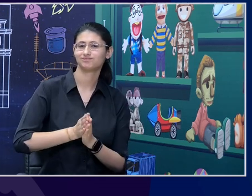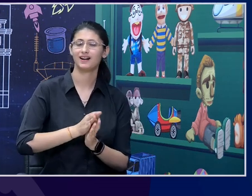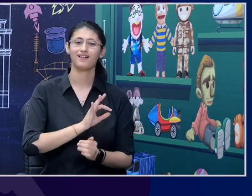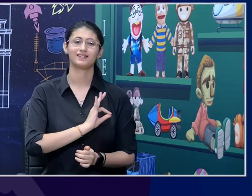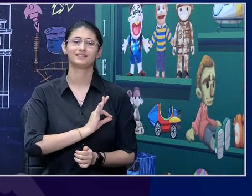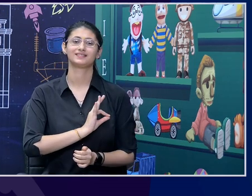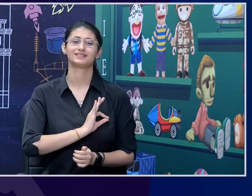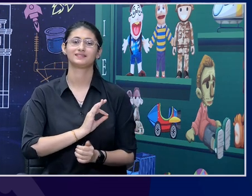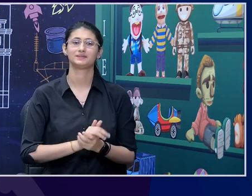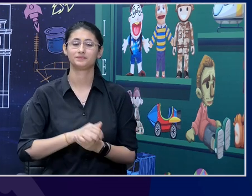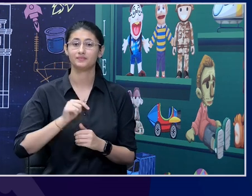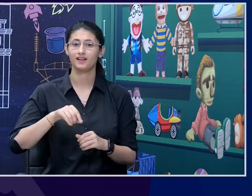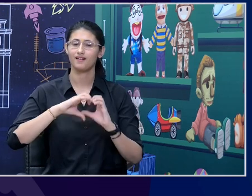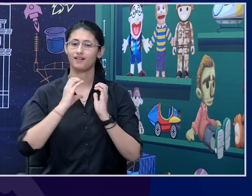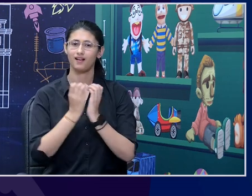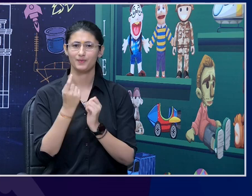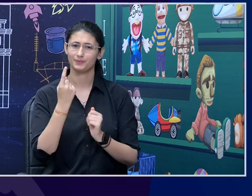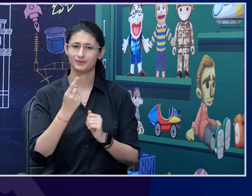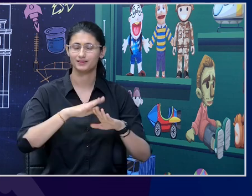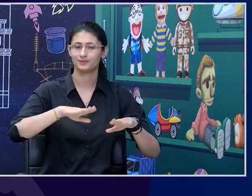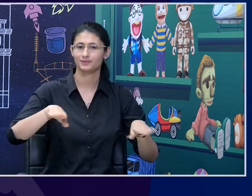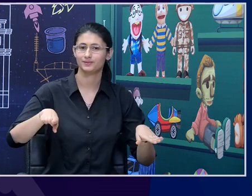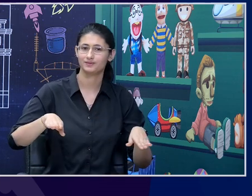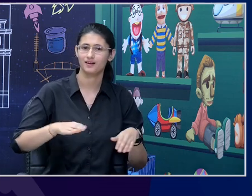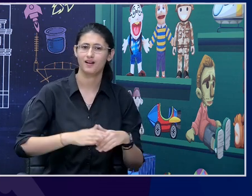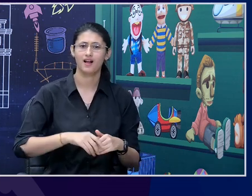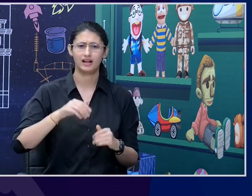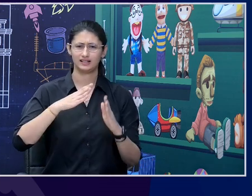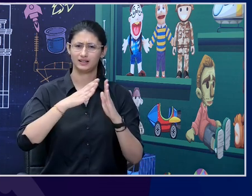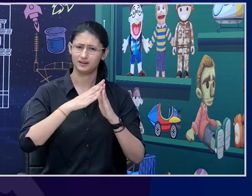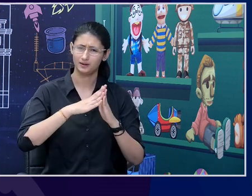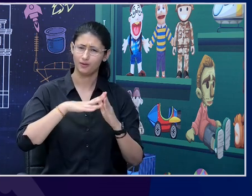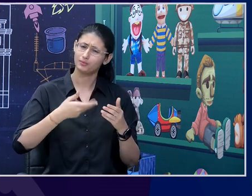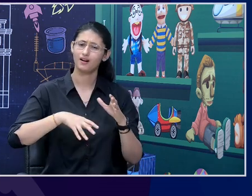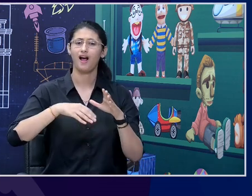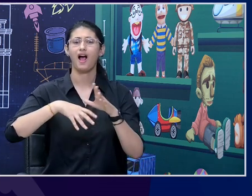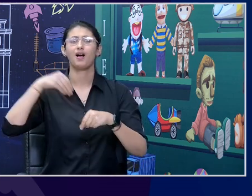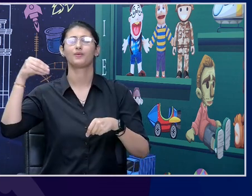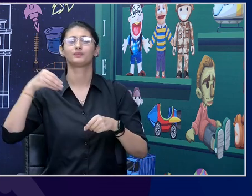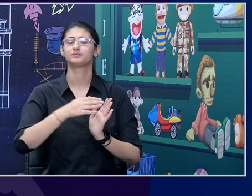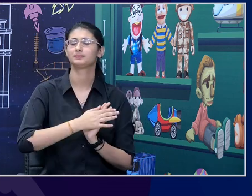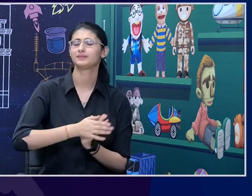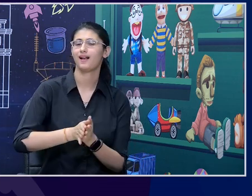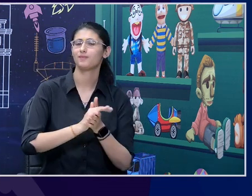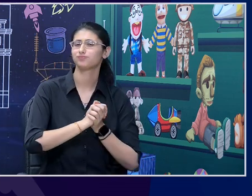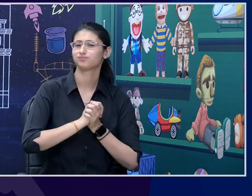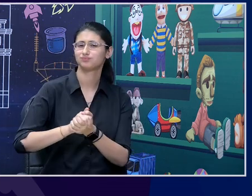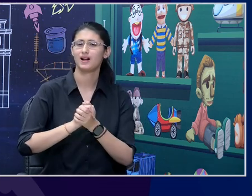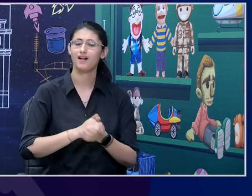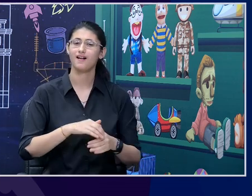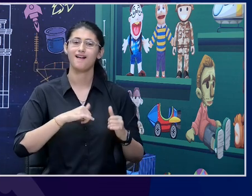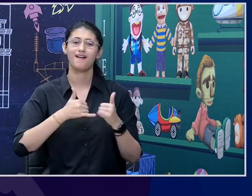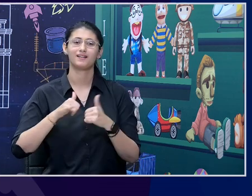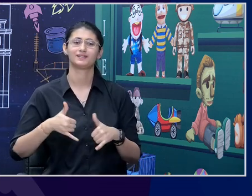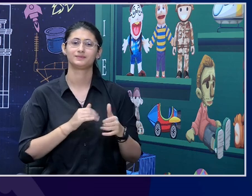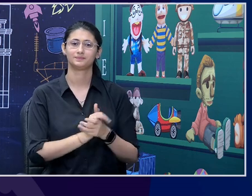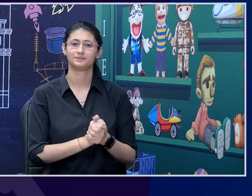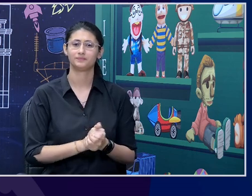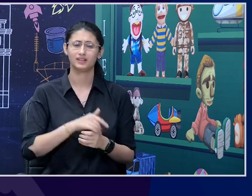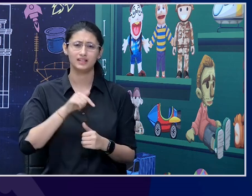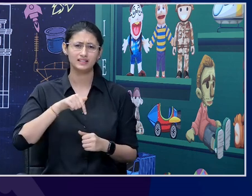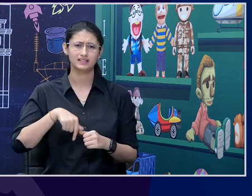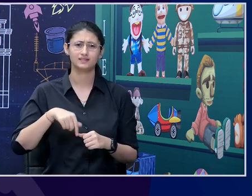बच्चे जरूर अपने घर में या घर के बाहर गेंद बल्ले का खेल तो कभी ना कभी खेला होगा ये जो पार्ट है राहुल जी एक छोटी सी कहानी